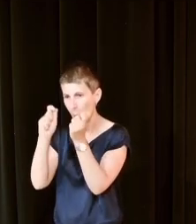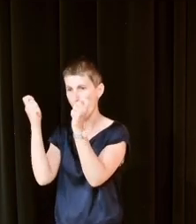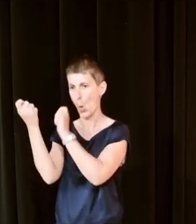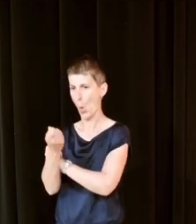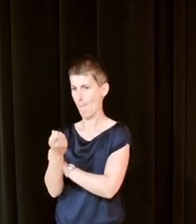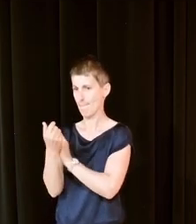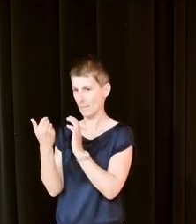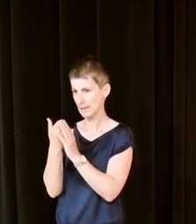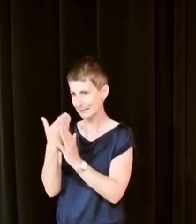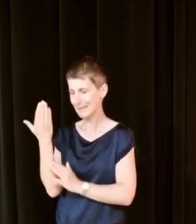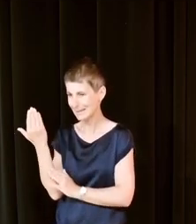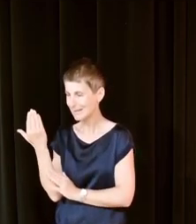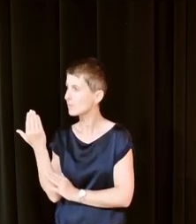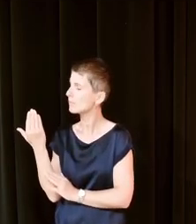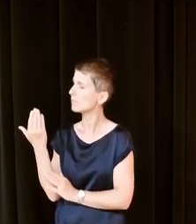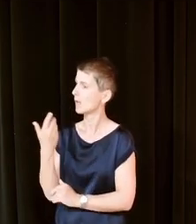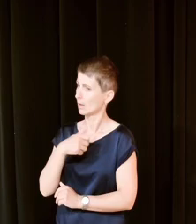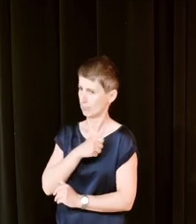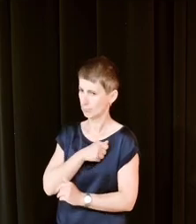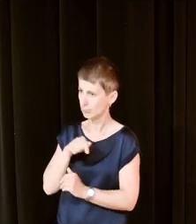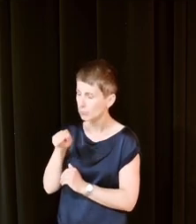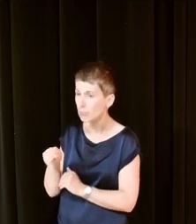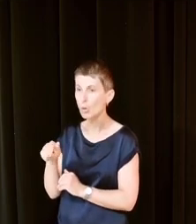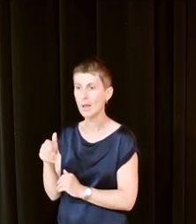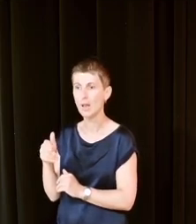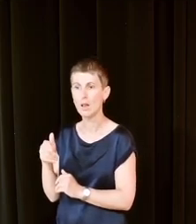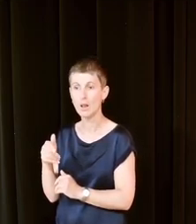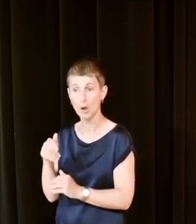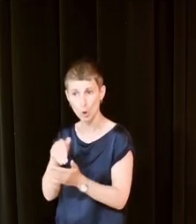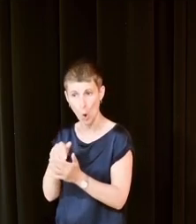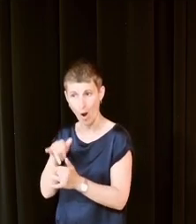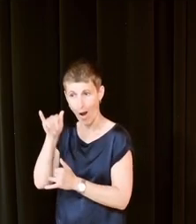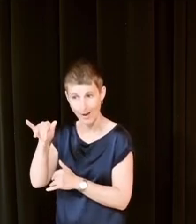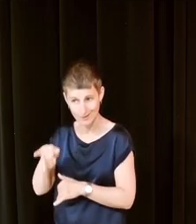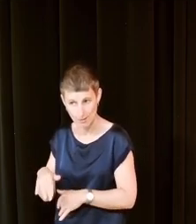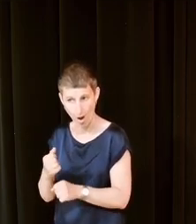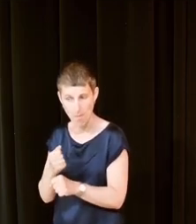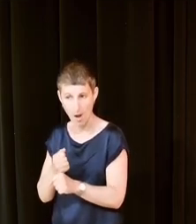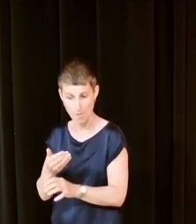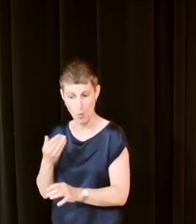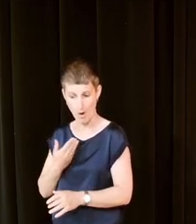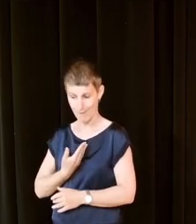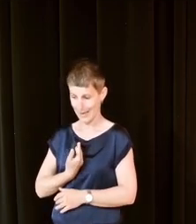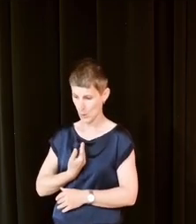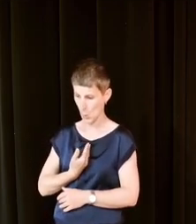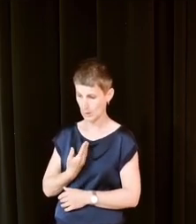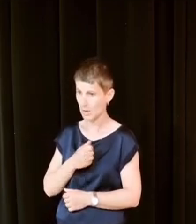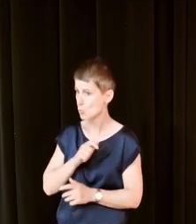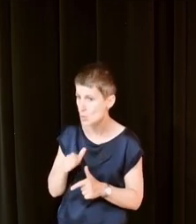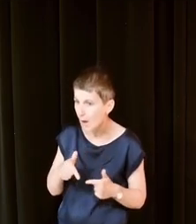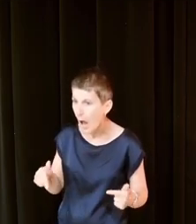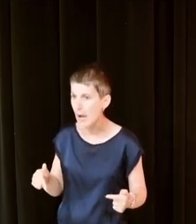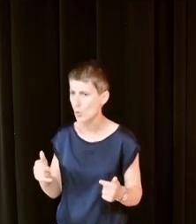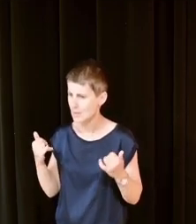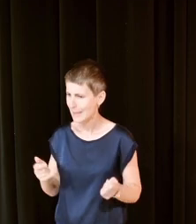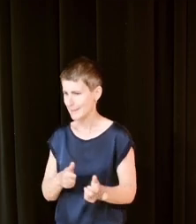eben traue ich mir das nochmal zu, eine Reise zu machen, wo ich vorher eigentlich immer unsicher war oder vielleicht auch mutlos war und jetzt gerade